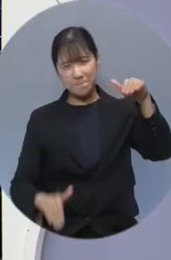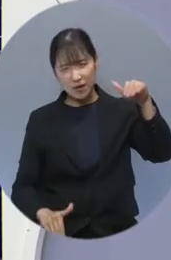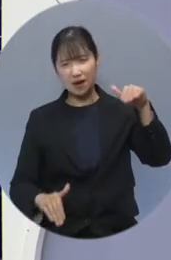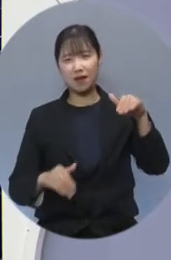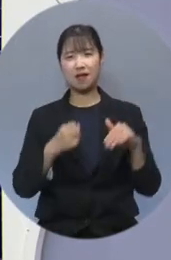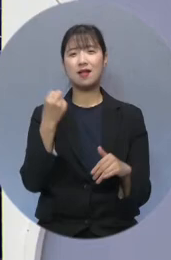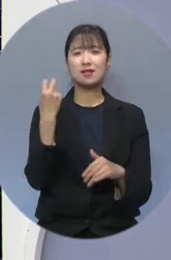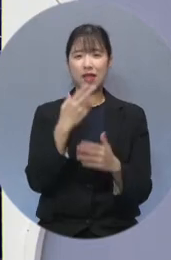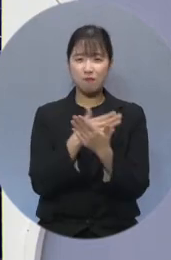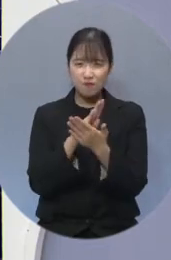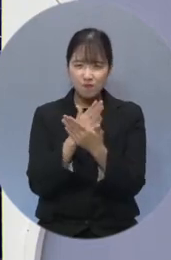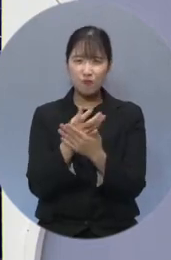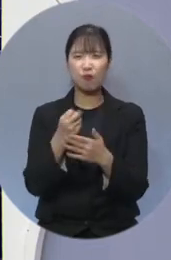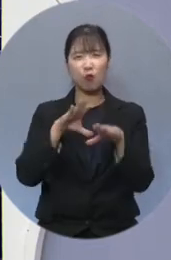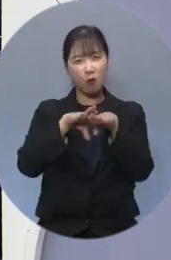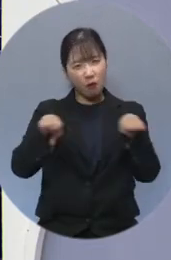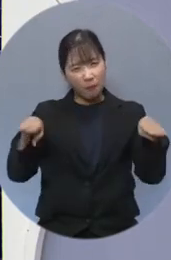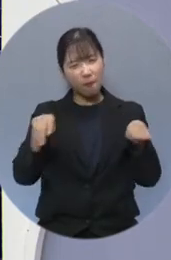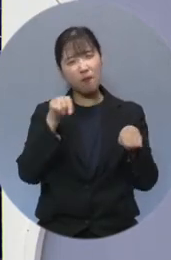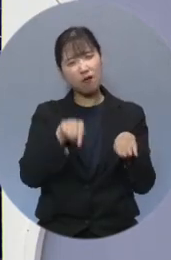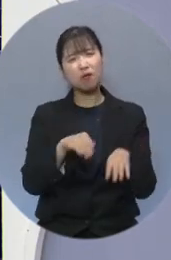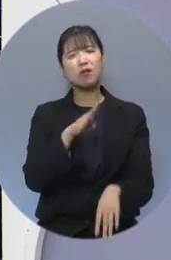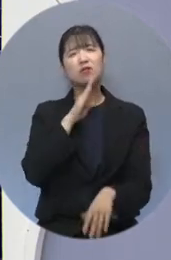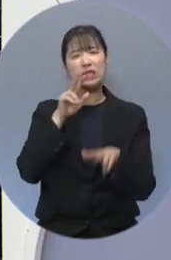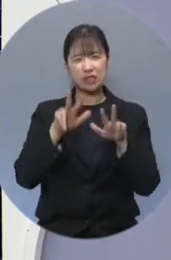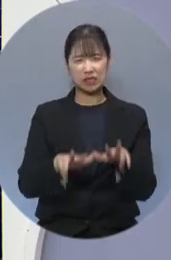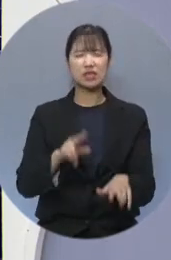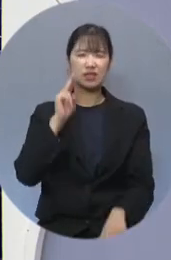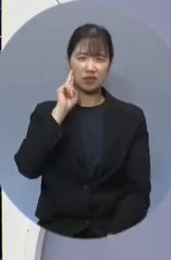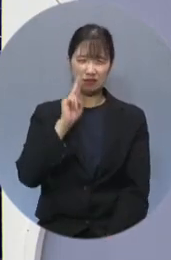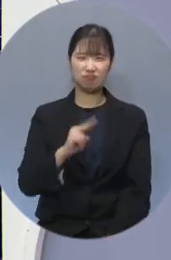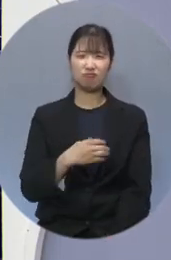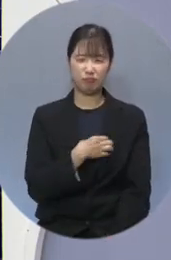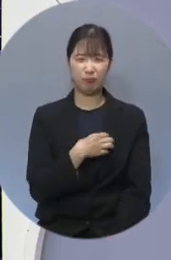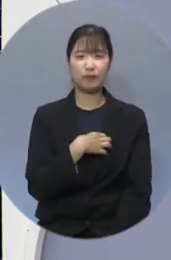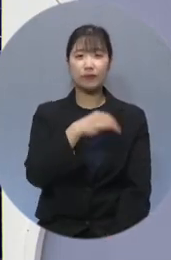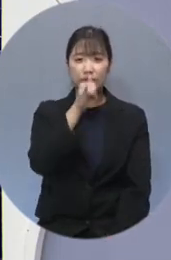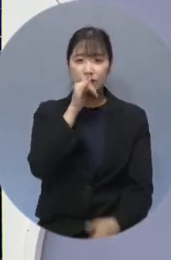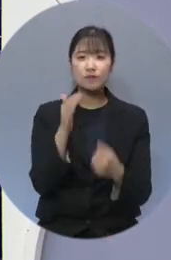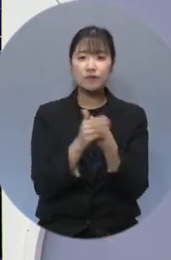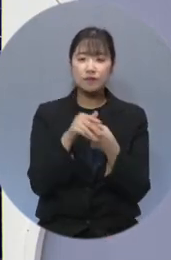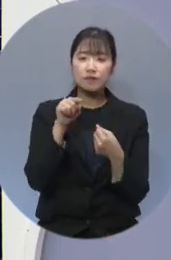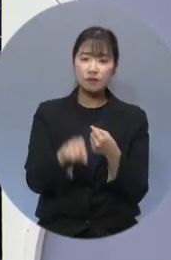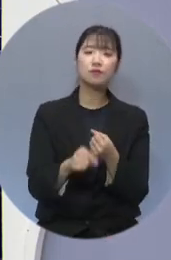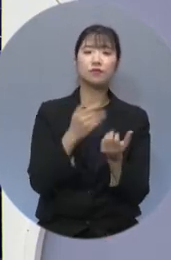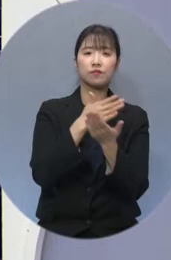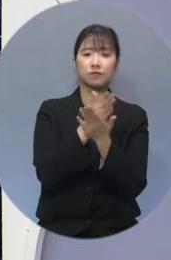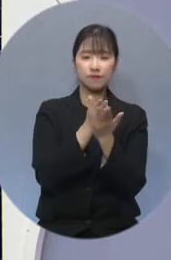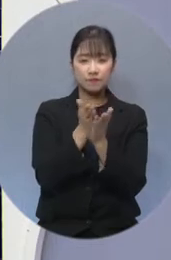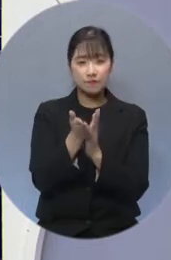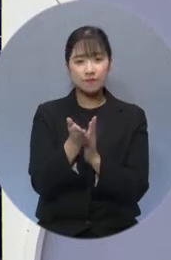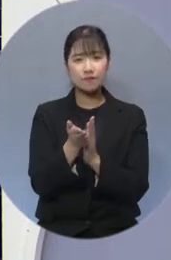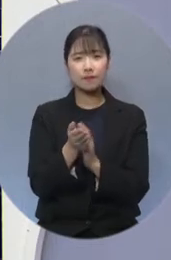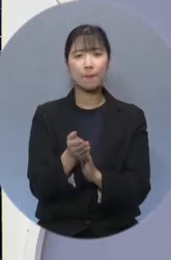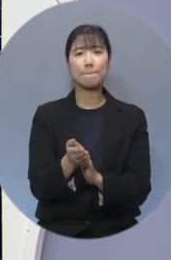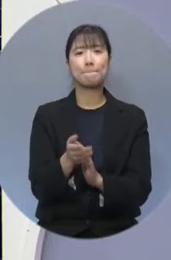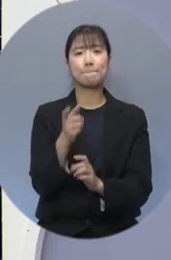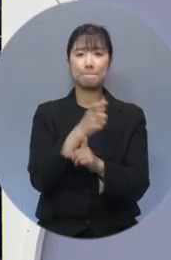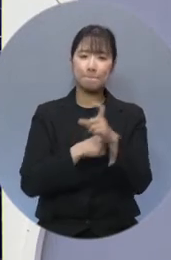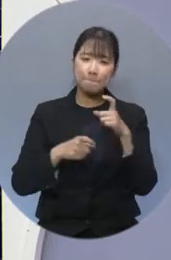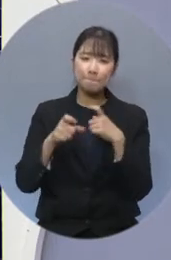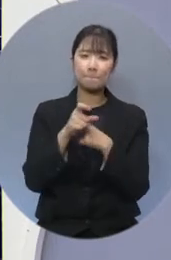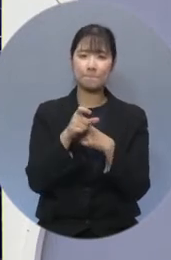재분배라든가 형평성이라든가 이런 것이 심화된 것도 사실이고요. 그래서 이런 부분에 대해서 사실은 이제